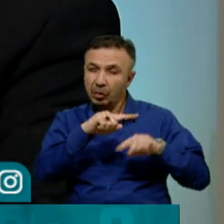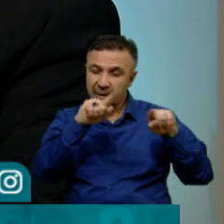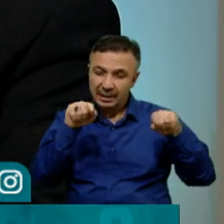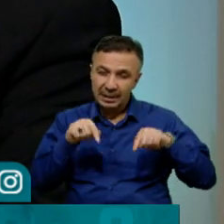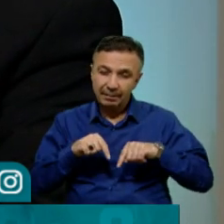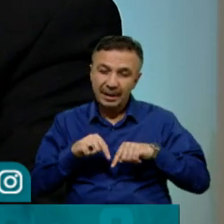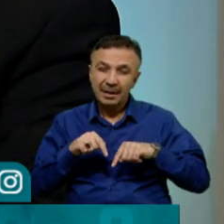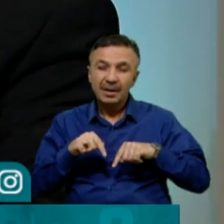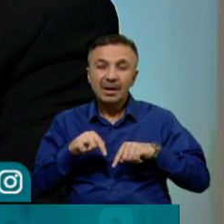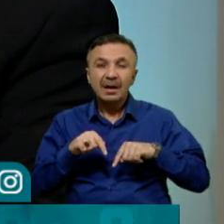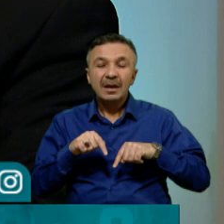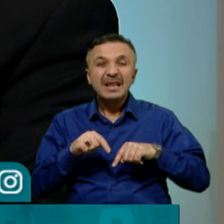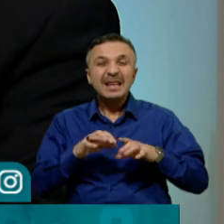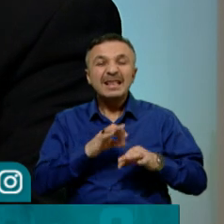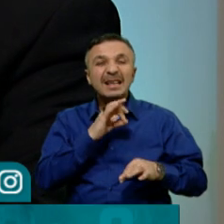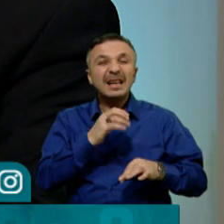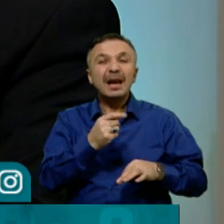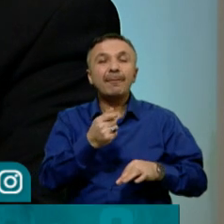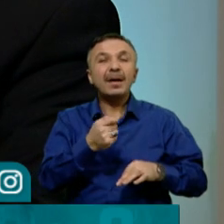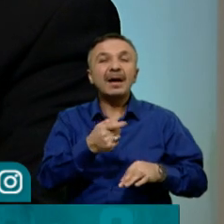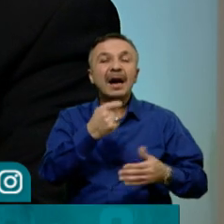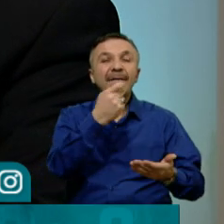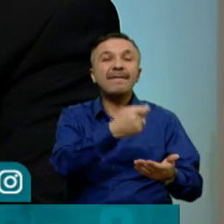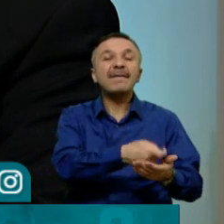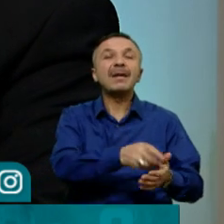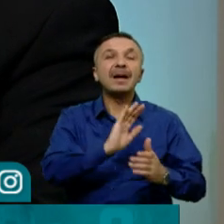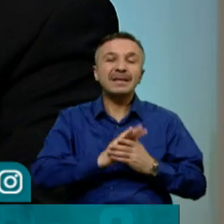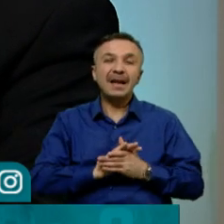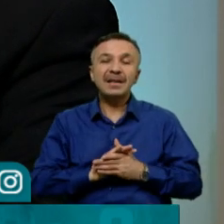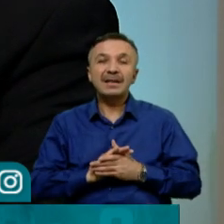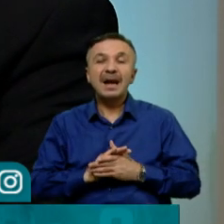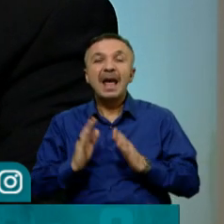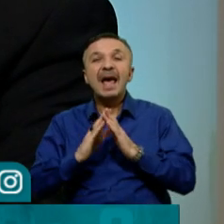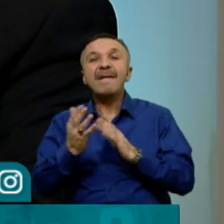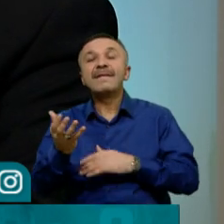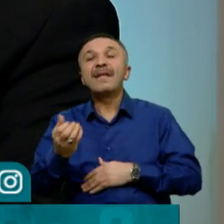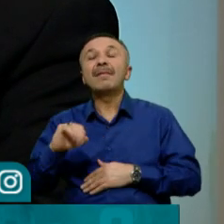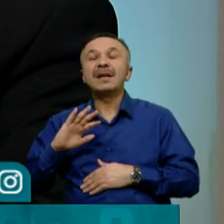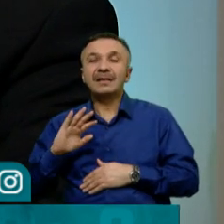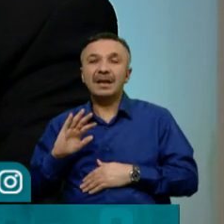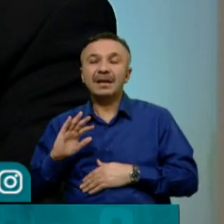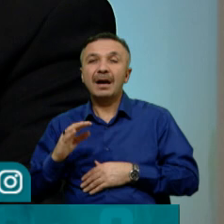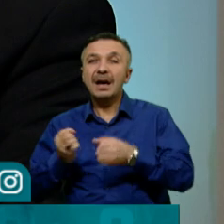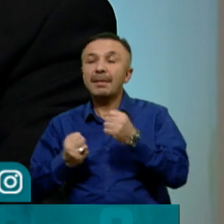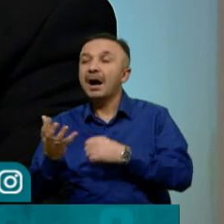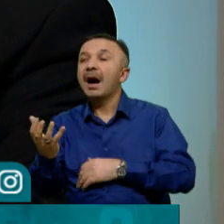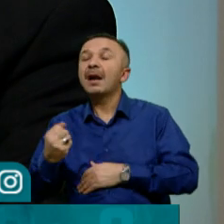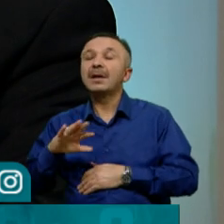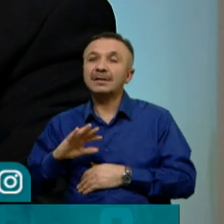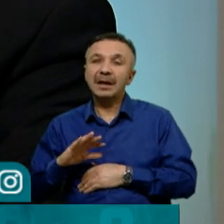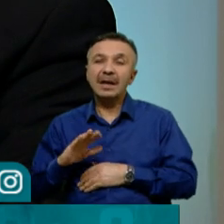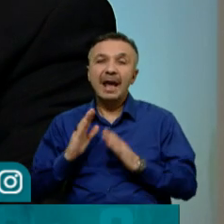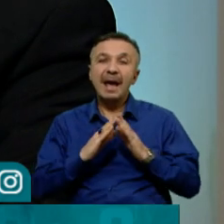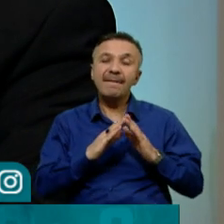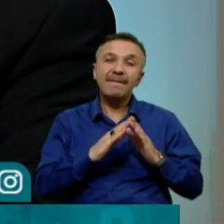insanlara para vermezler insanlara ev almazlar araba almazlar Bu sistemler ev